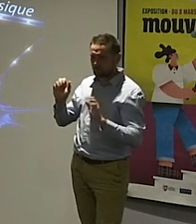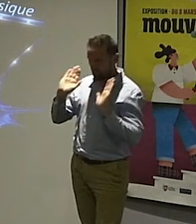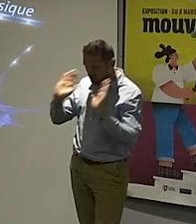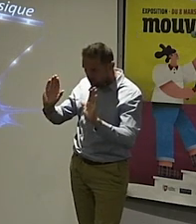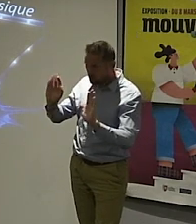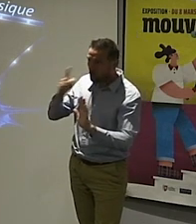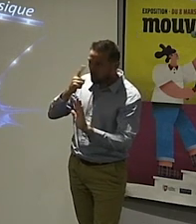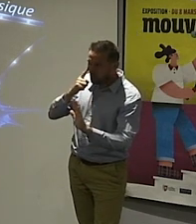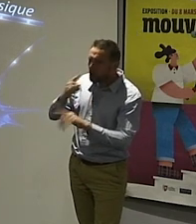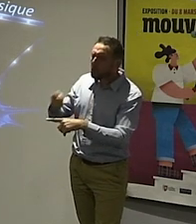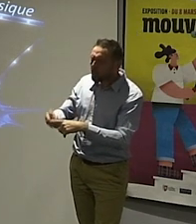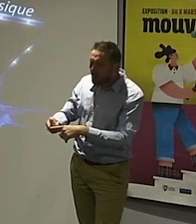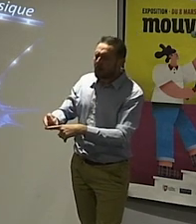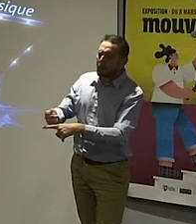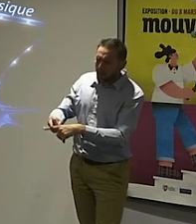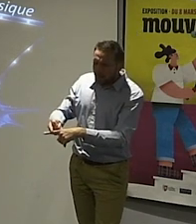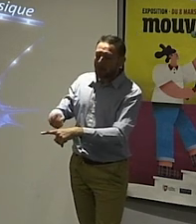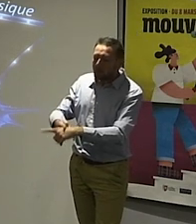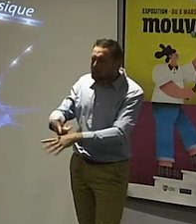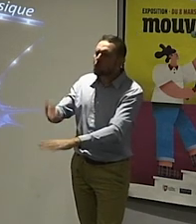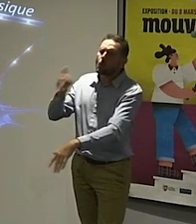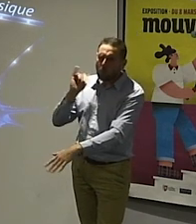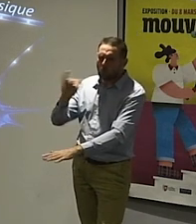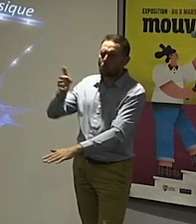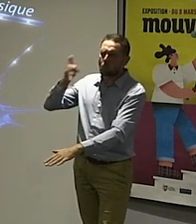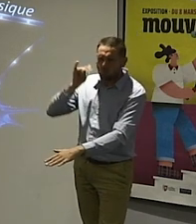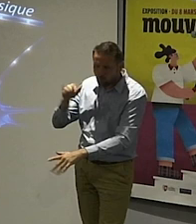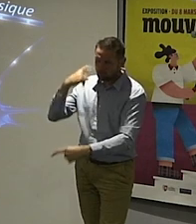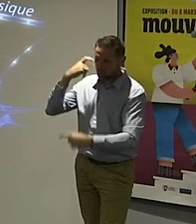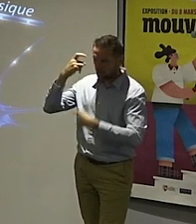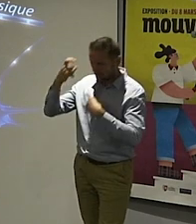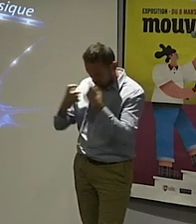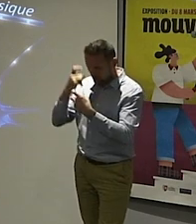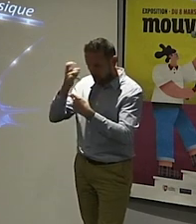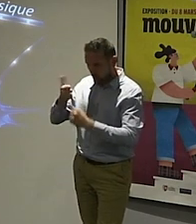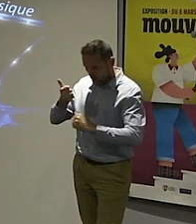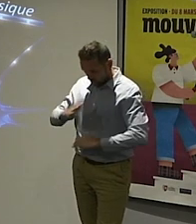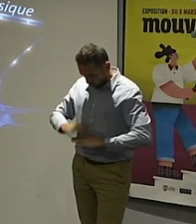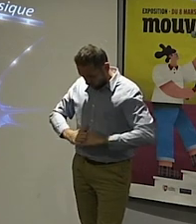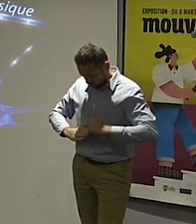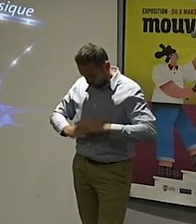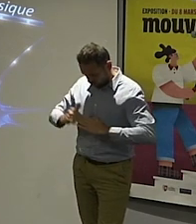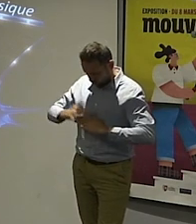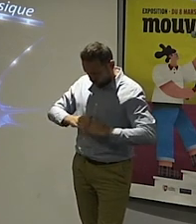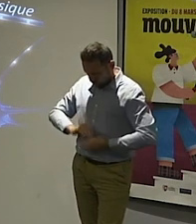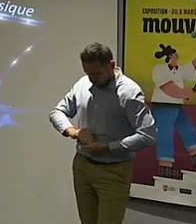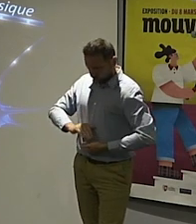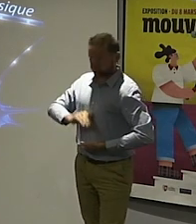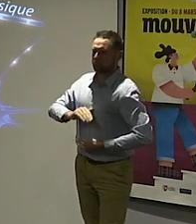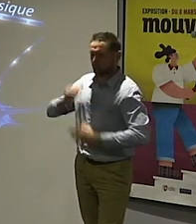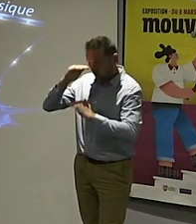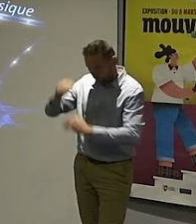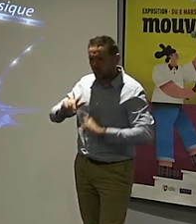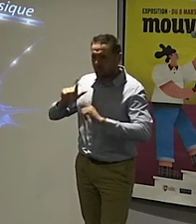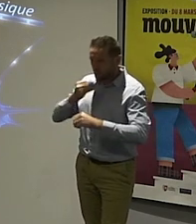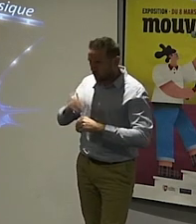de suite comme ça. Il a fallu beaucoup, beaucoup, beaucoup de temps. Pour regagner la confiance, Stéphanie dit qu'elle a ramé. Oui, elle a beaucoup